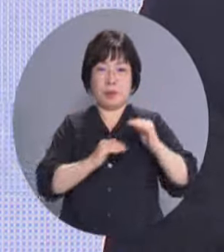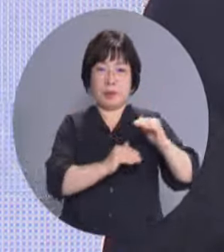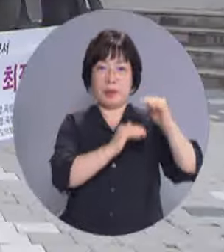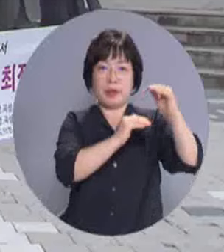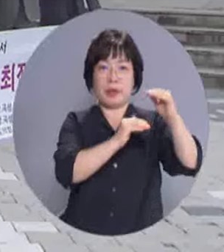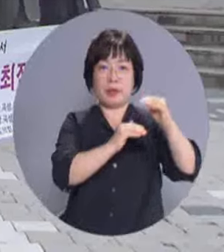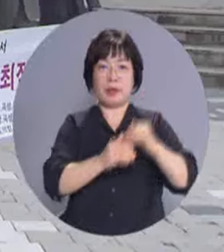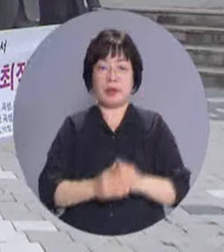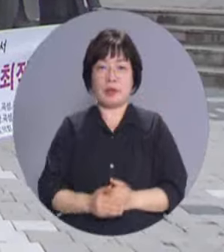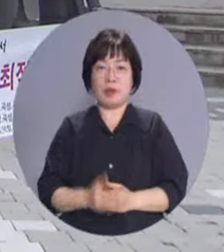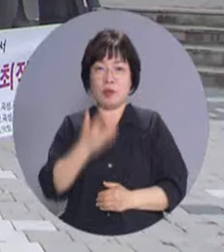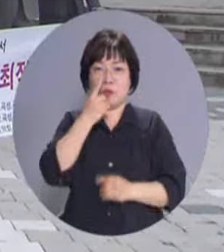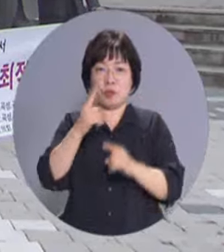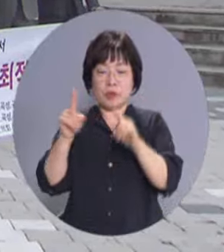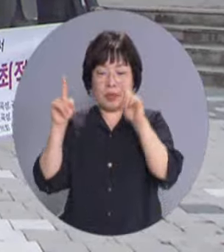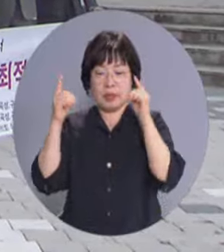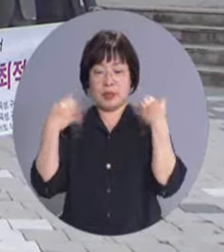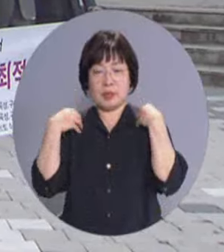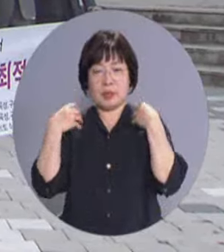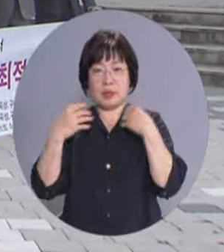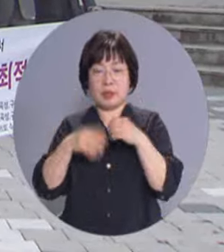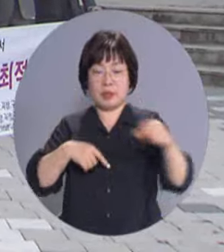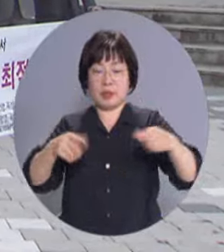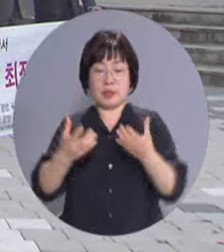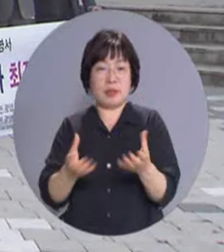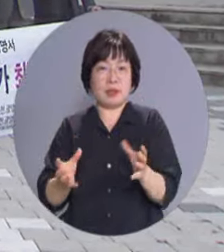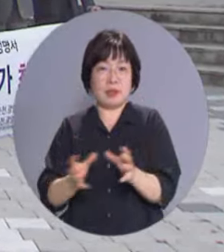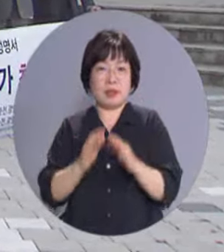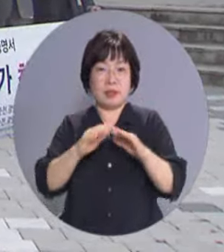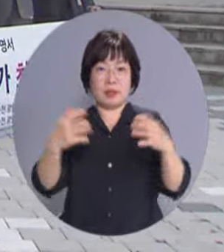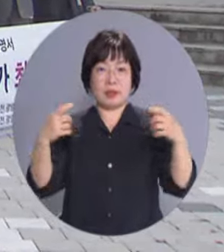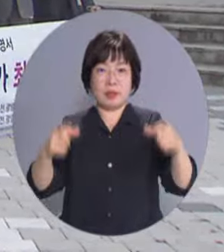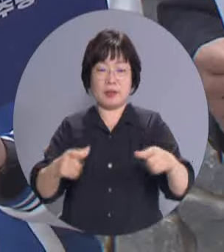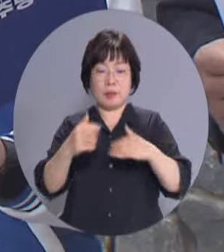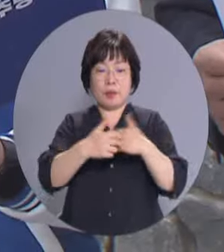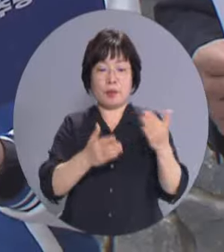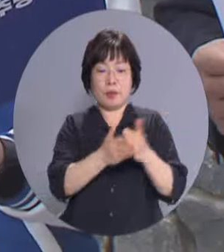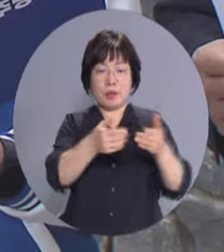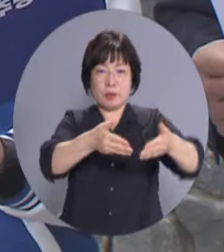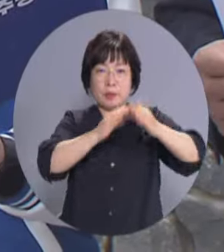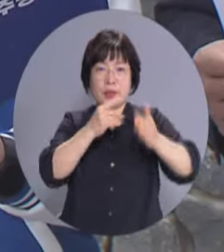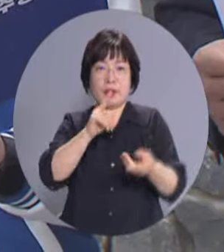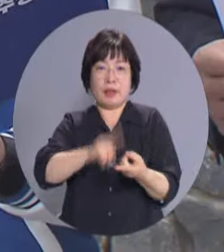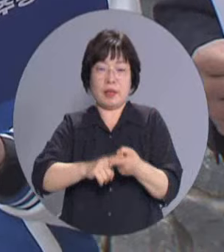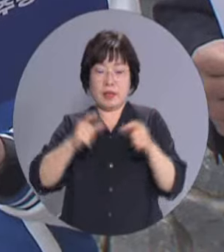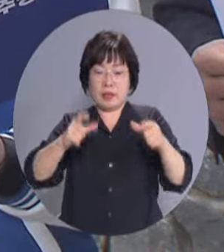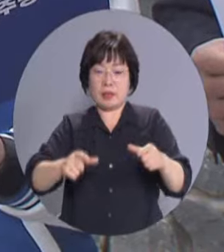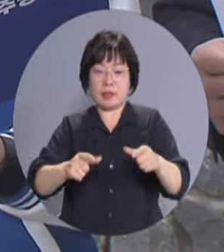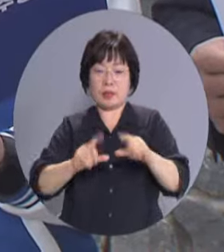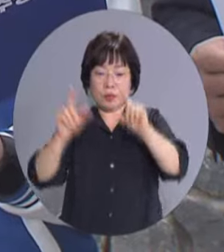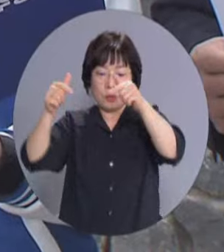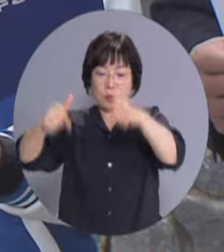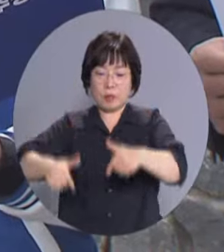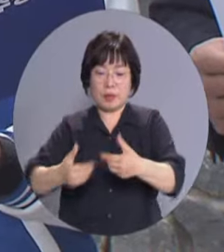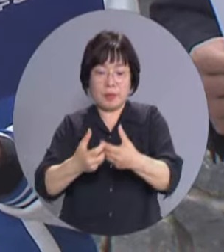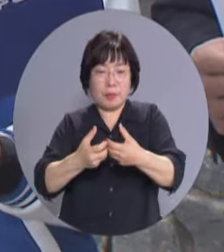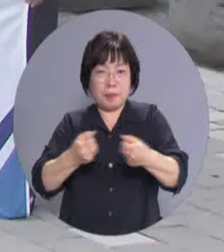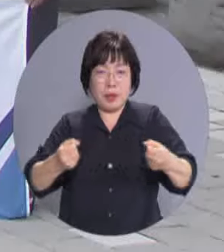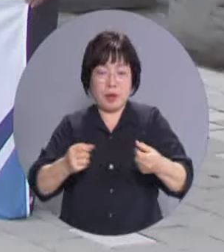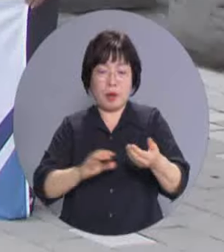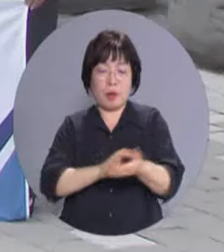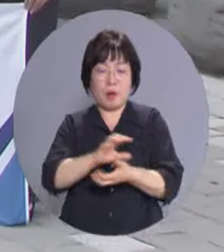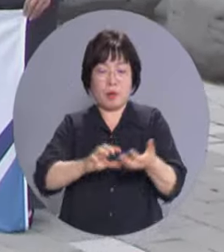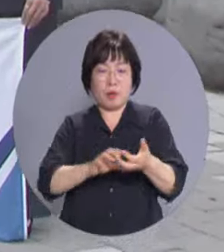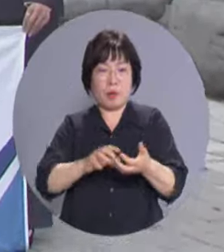진행하라 순천대와 순천시 지역 정치권은 전남권 의대를 둘러싼 현재 전남 동서 지역간 극한 갈등의